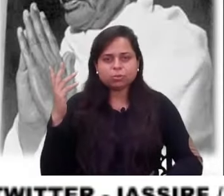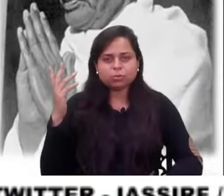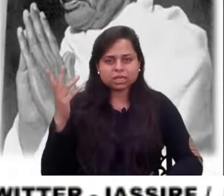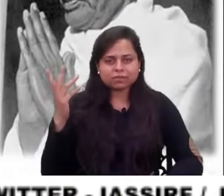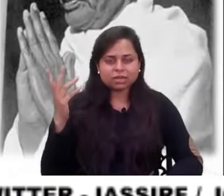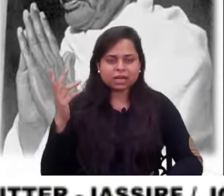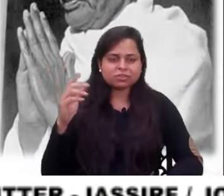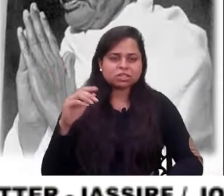वाले